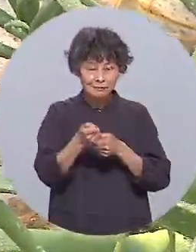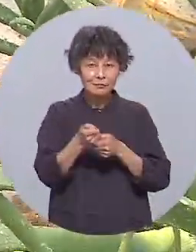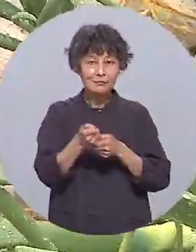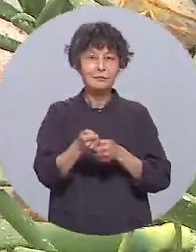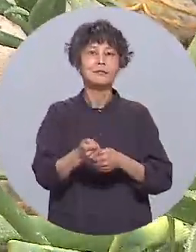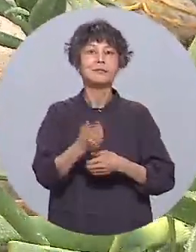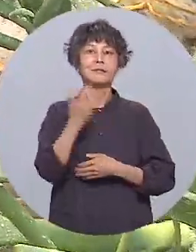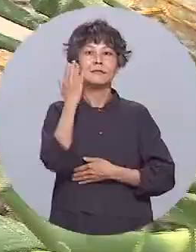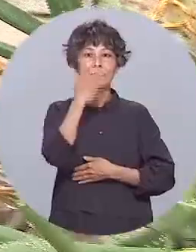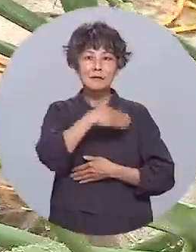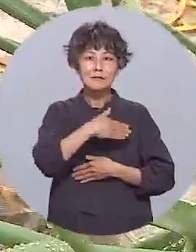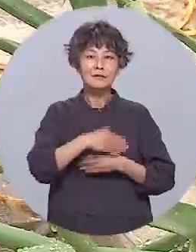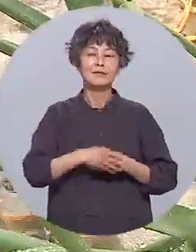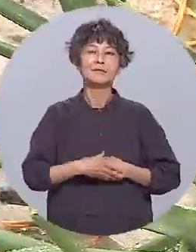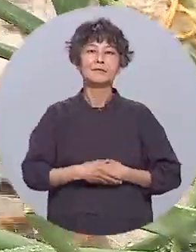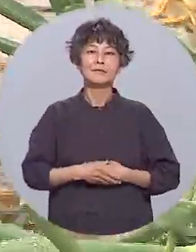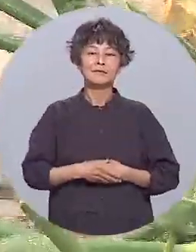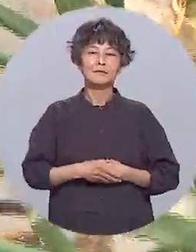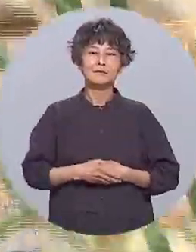ょ、